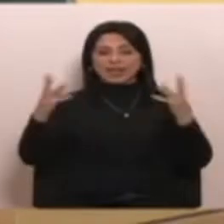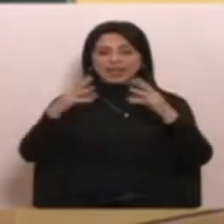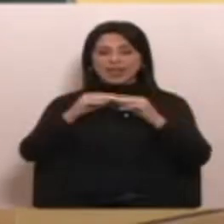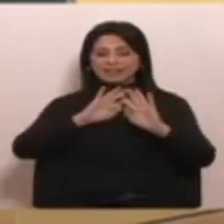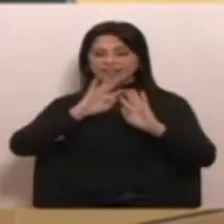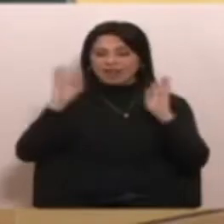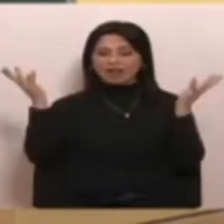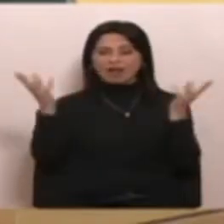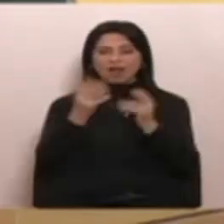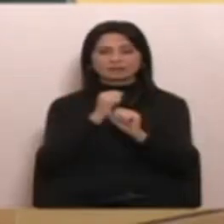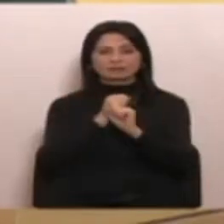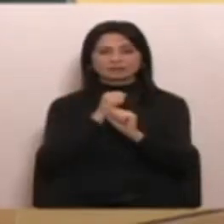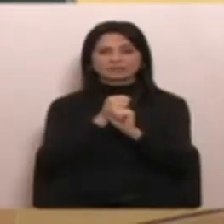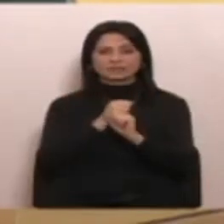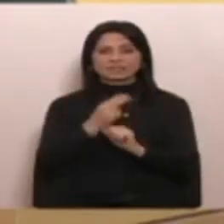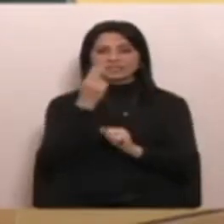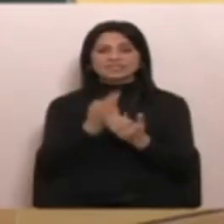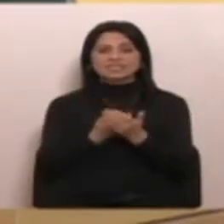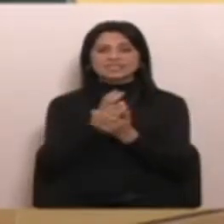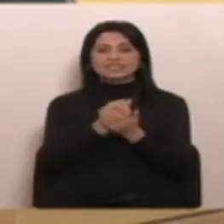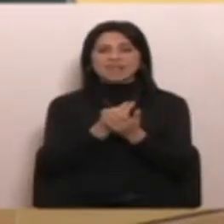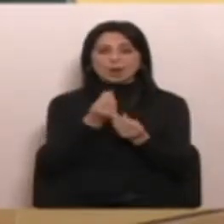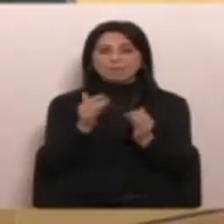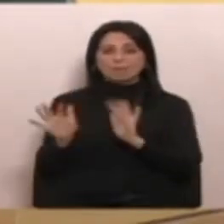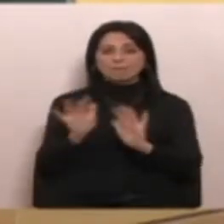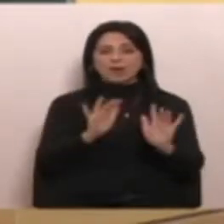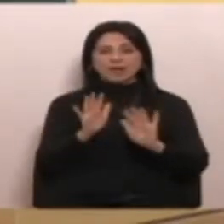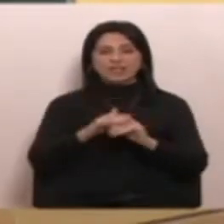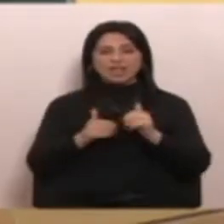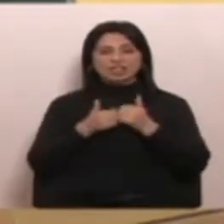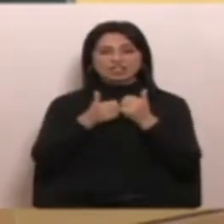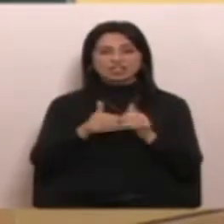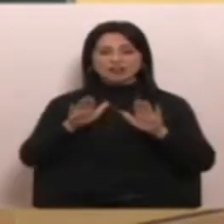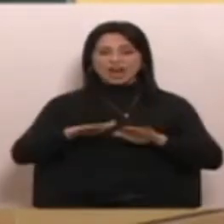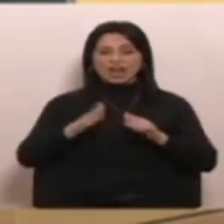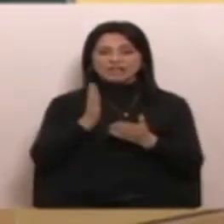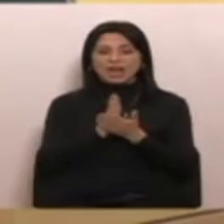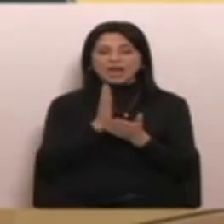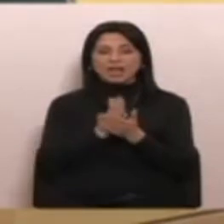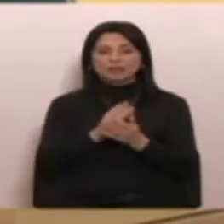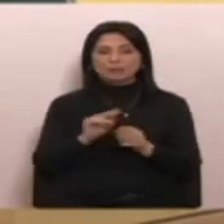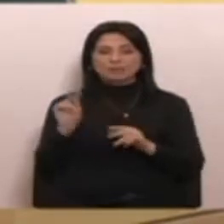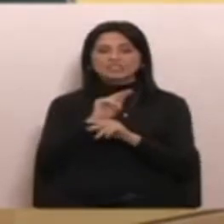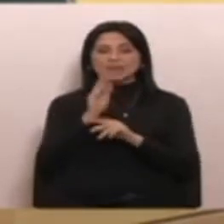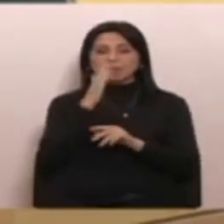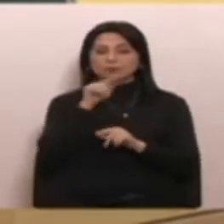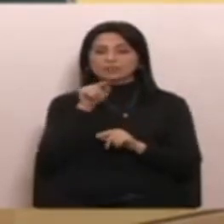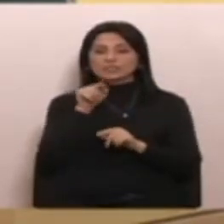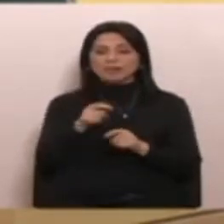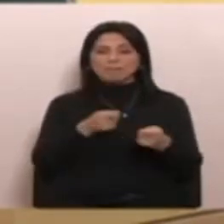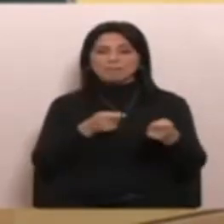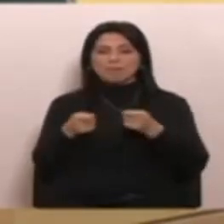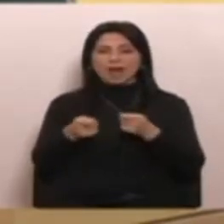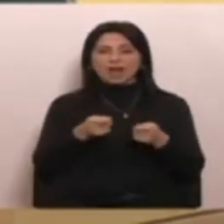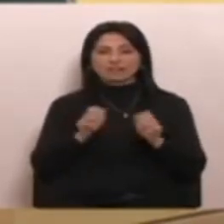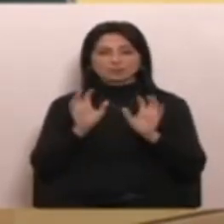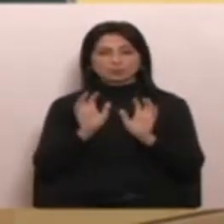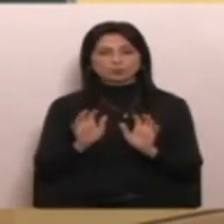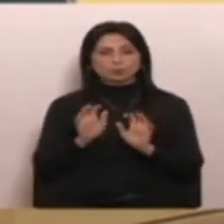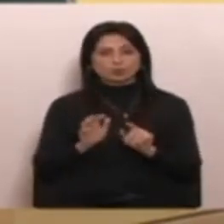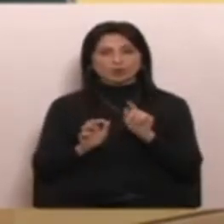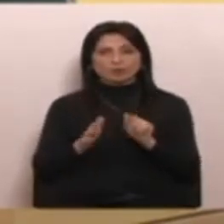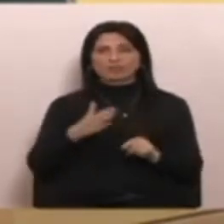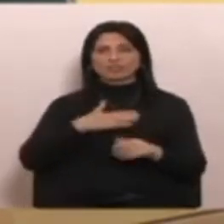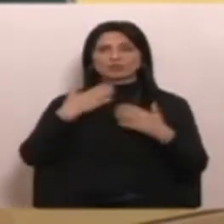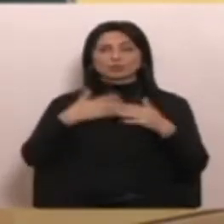ადმინისტრირება, წყალტუბოს მარკეტინგის ხელშეწყობა და ადგილზე არსებული სამკურნალო წყლის მართვის უზრუნველყოფა. ჩვენ